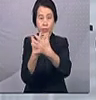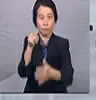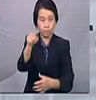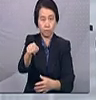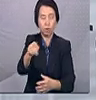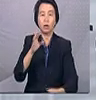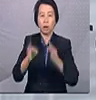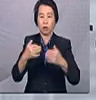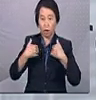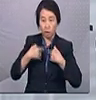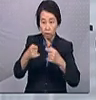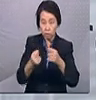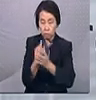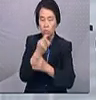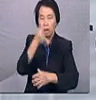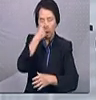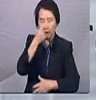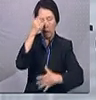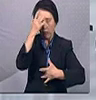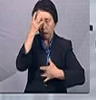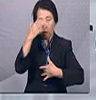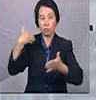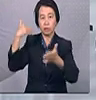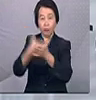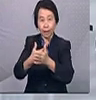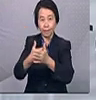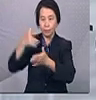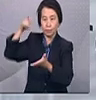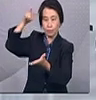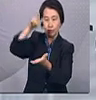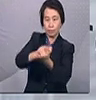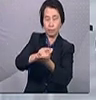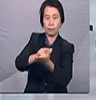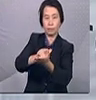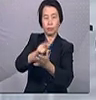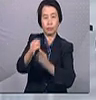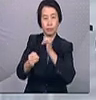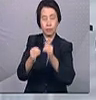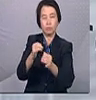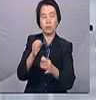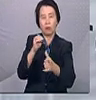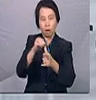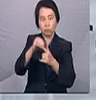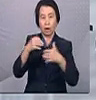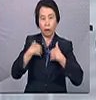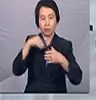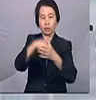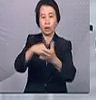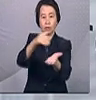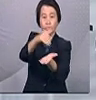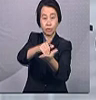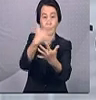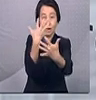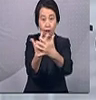Sekiranya ada yang bergejala semasa ketibaan di pintu masuk antarabangsa atau ketika berada di stesen kuarantin, mereka